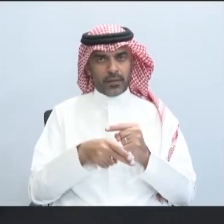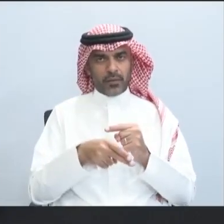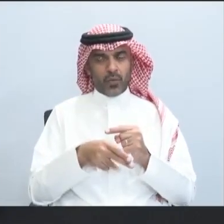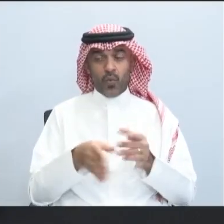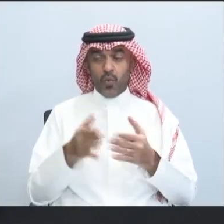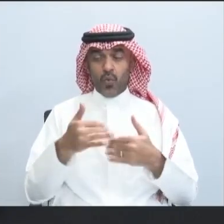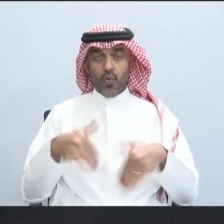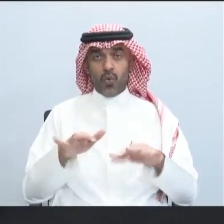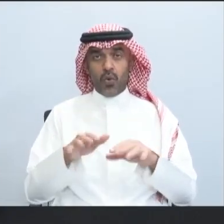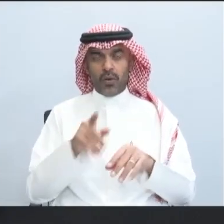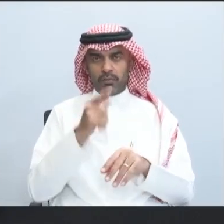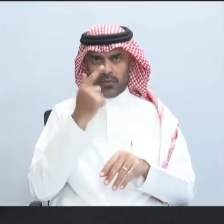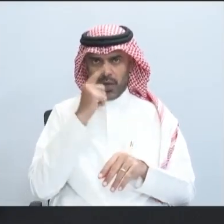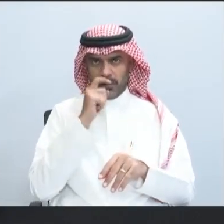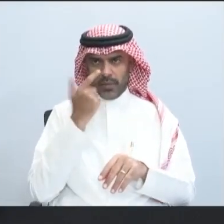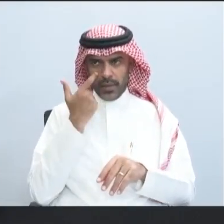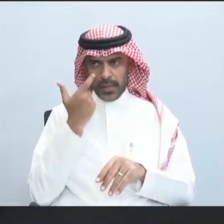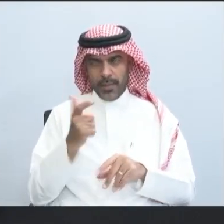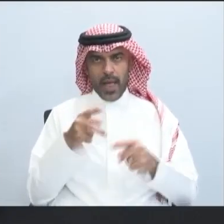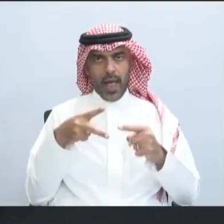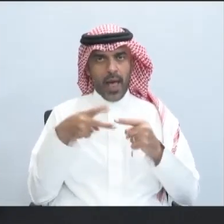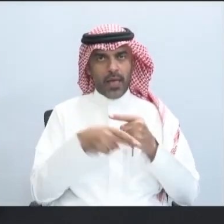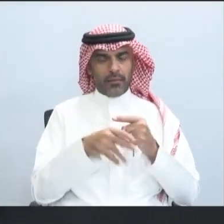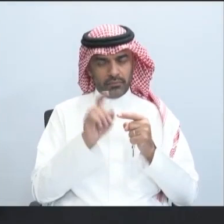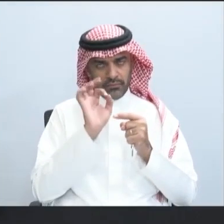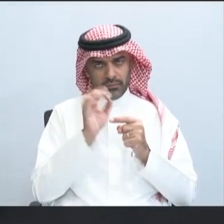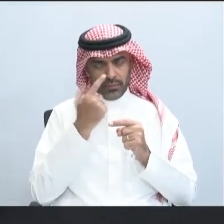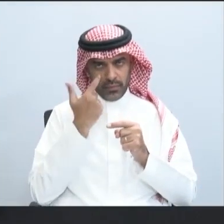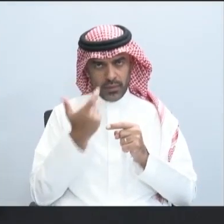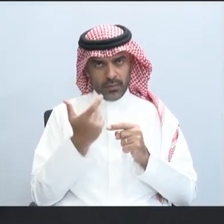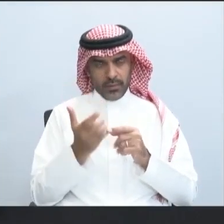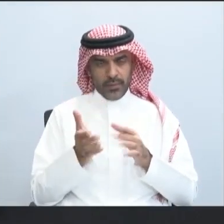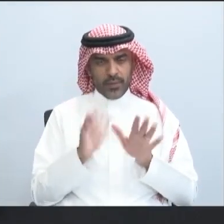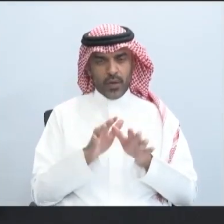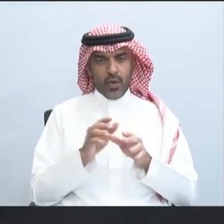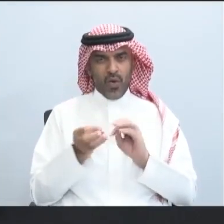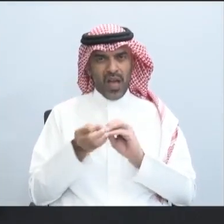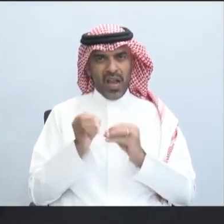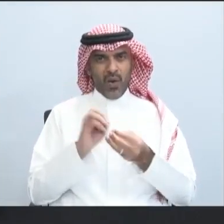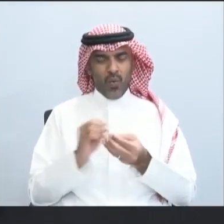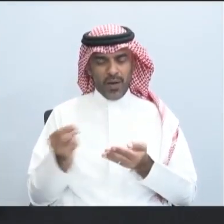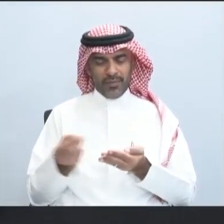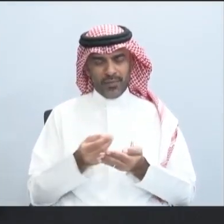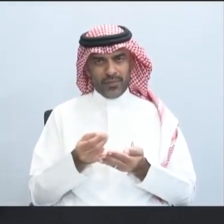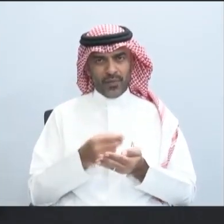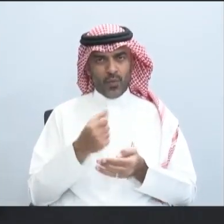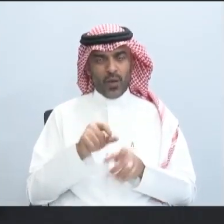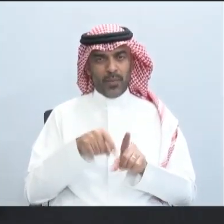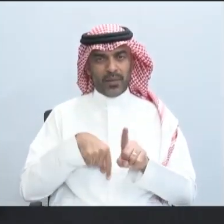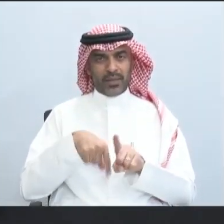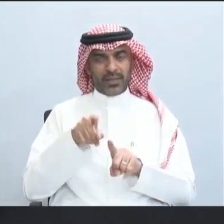وعلينا الحذر عند استخدام الادوات الحاده والالوان والمسطره